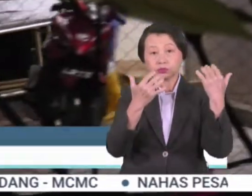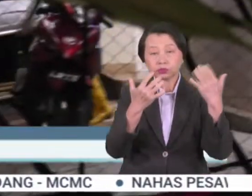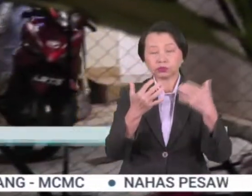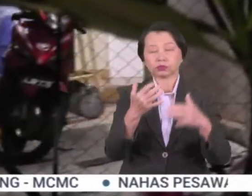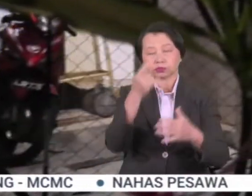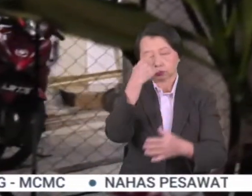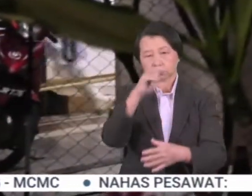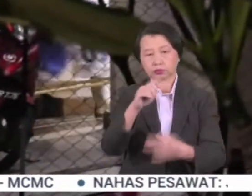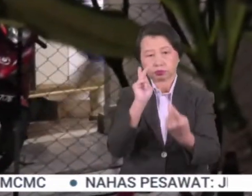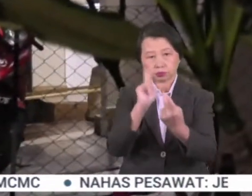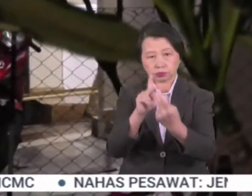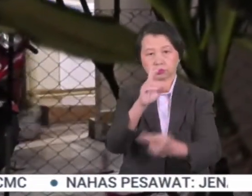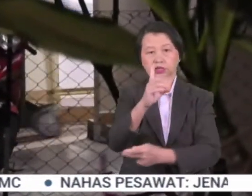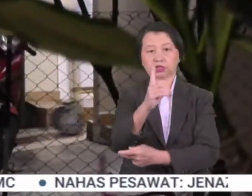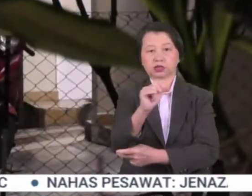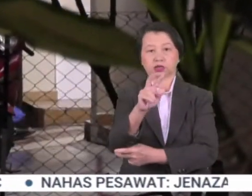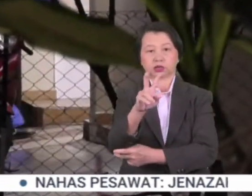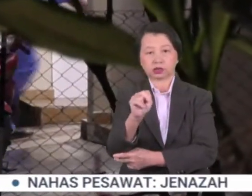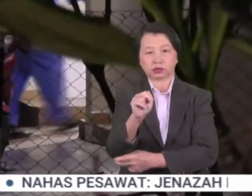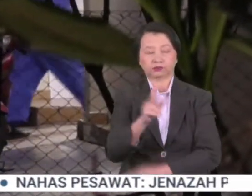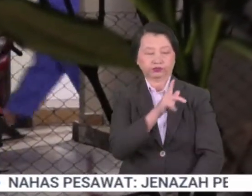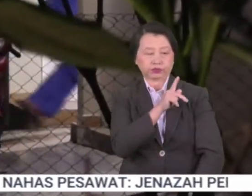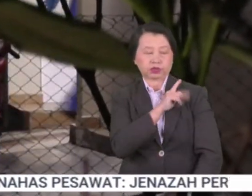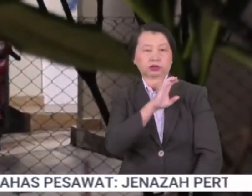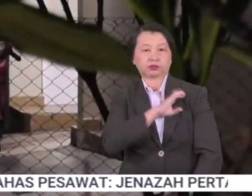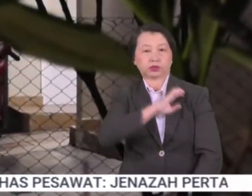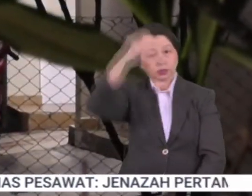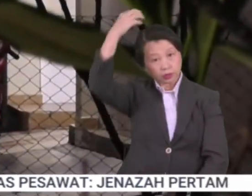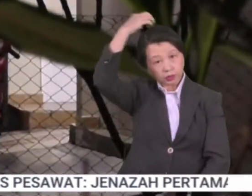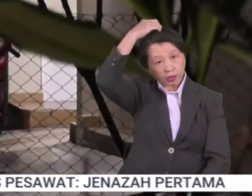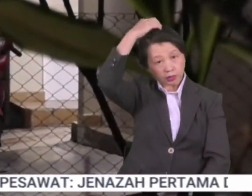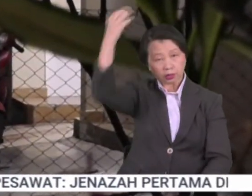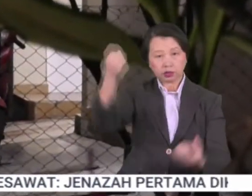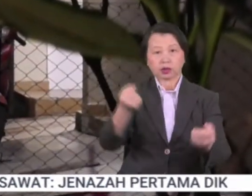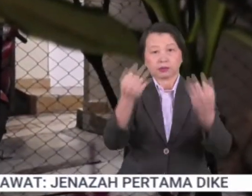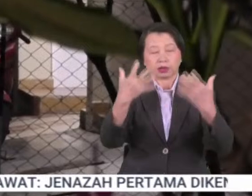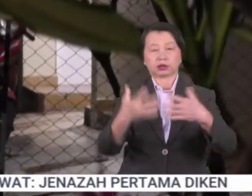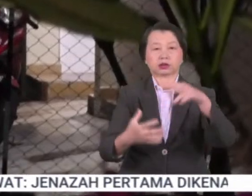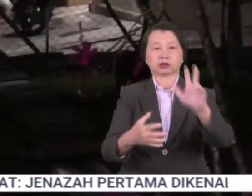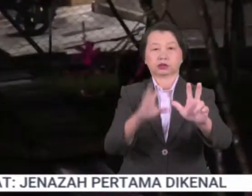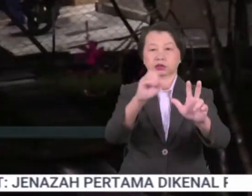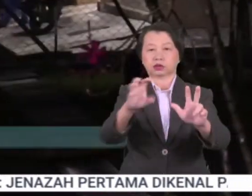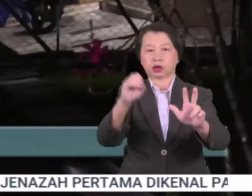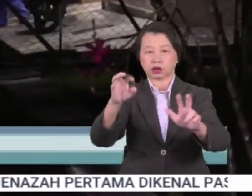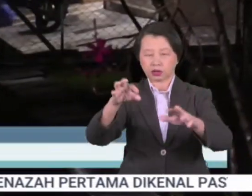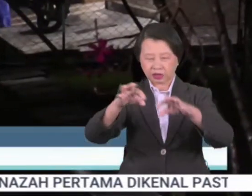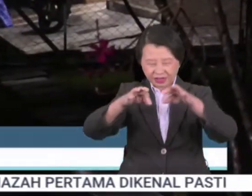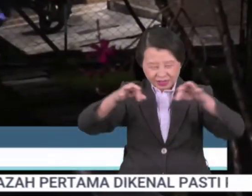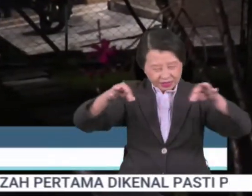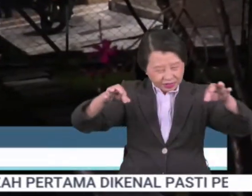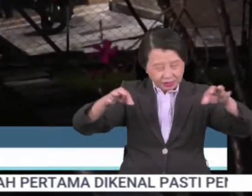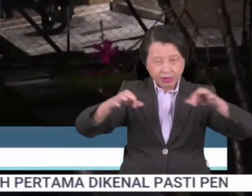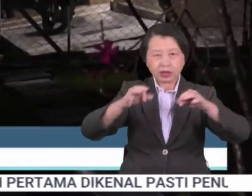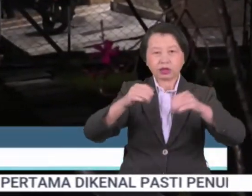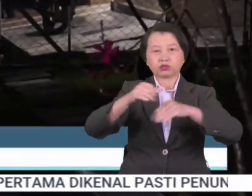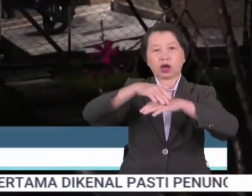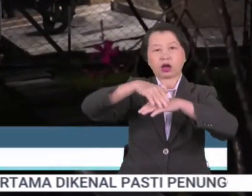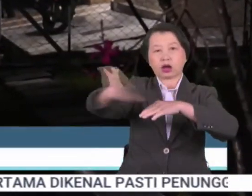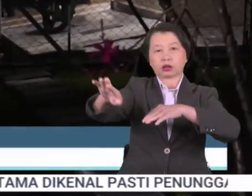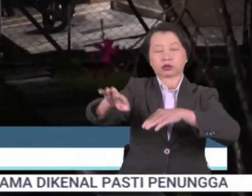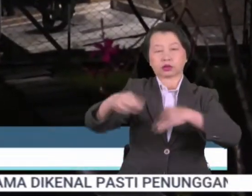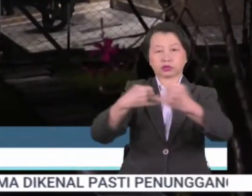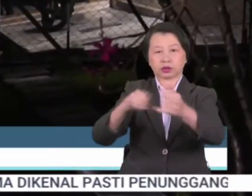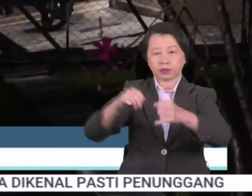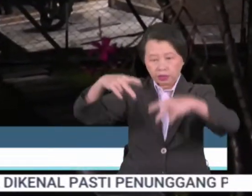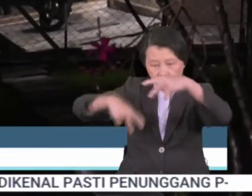DNA ketua polis Selangor Datuk Husin Omar Khan berkata sebanyak 300 sampel cbisan mayat telah dihantar ke